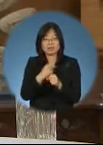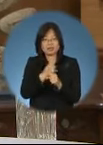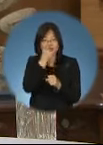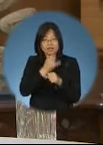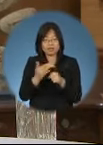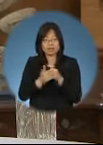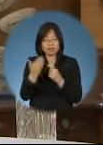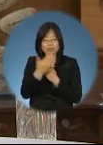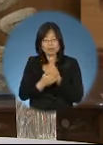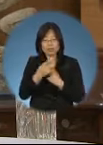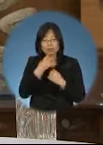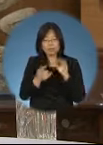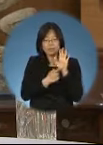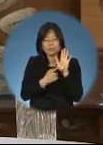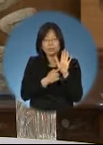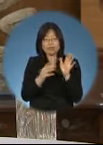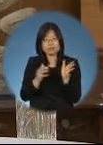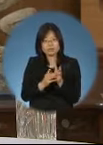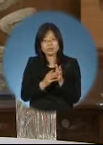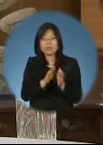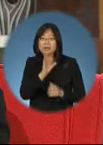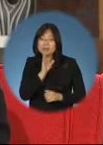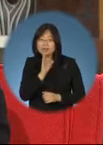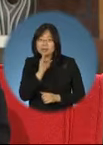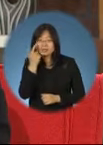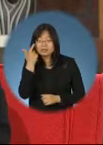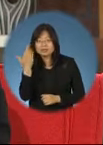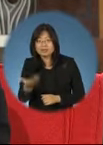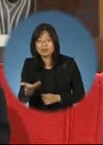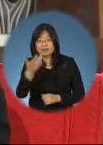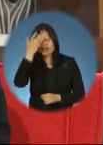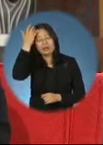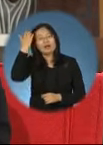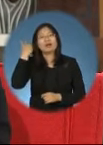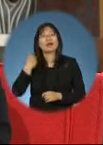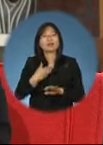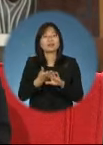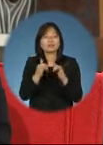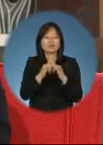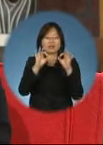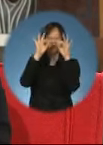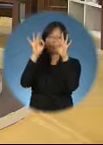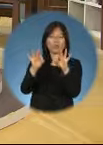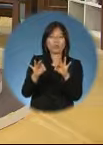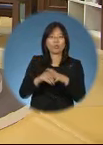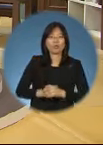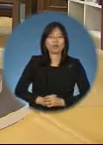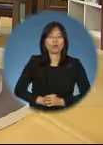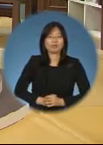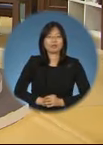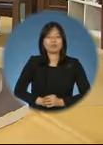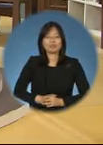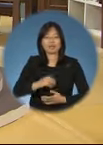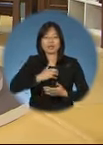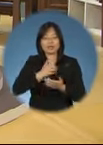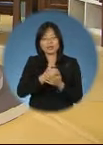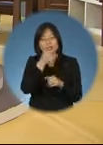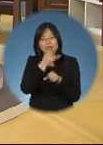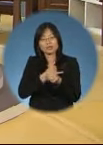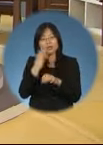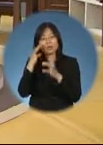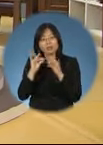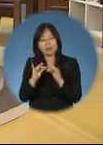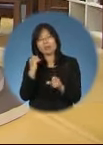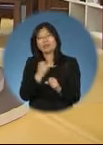그것이 몸으로만 표현되는 뭐 그런 거 아니겠습니까? 그걸 남들이 보고서 아 감동을 받고